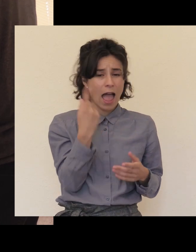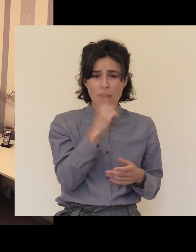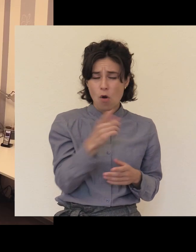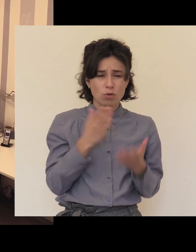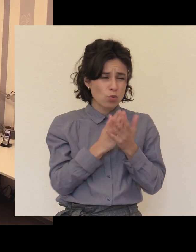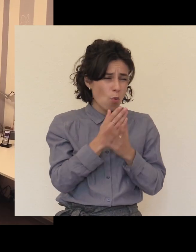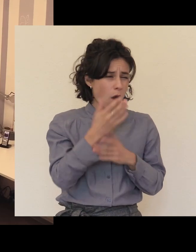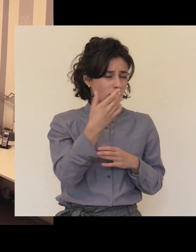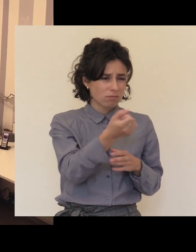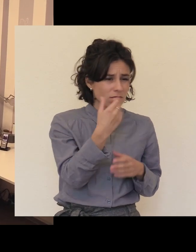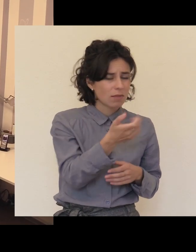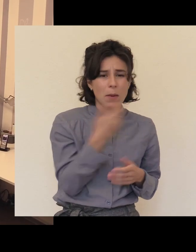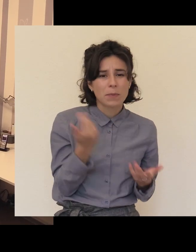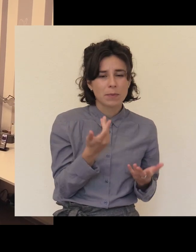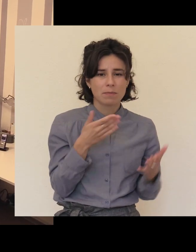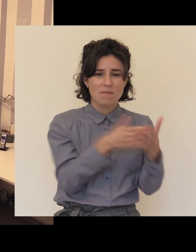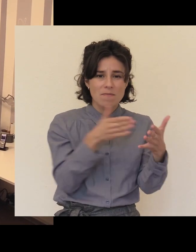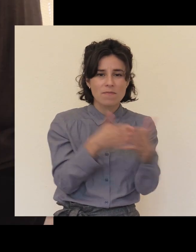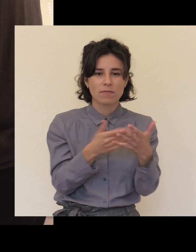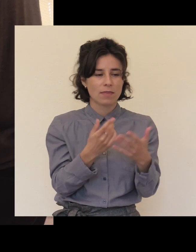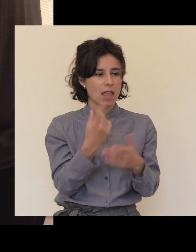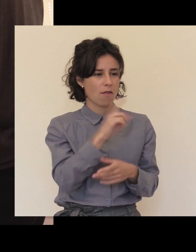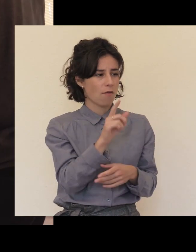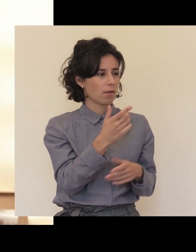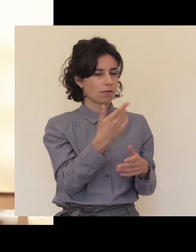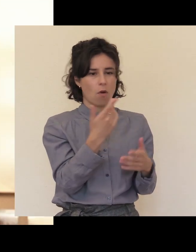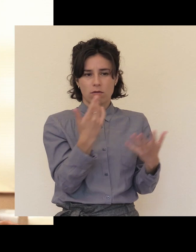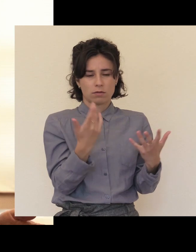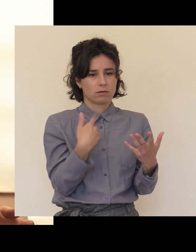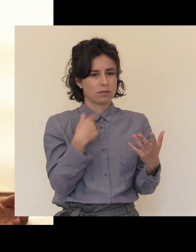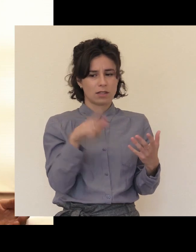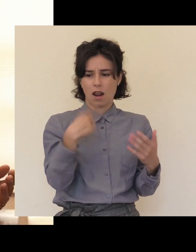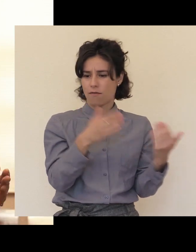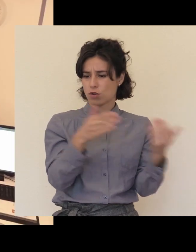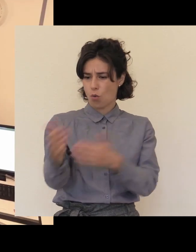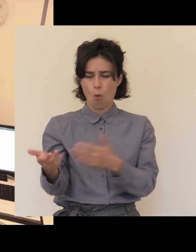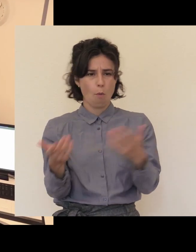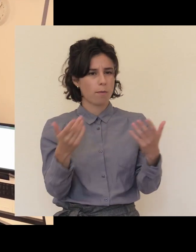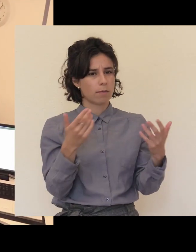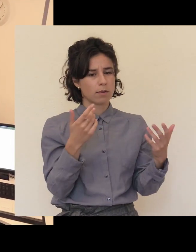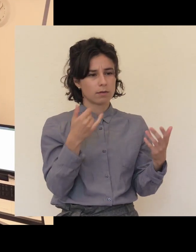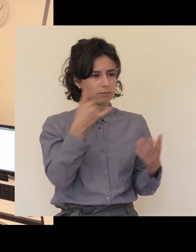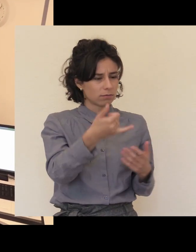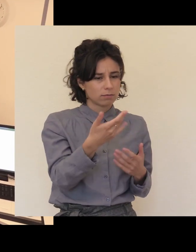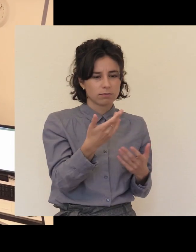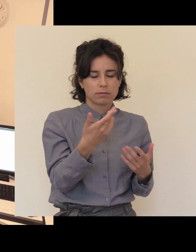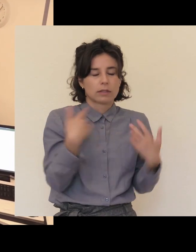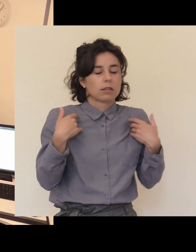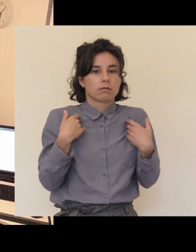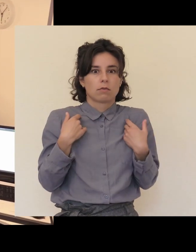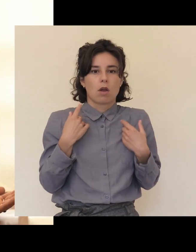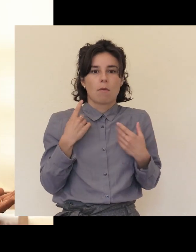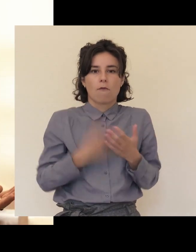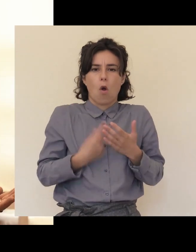ich da an. Erst keiner zuständig. Dann irgendwie verschoben. Geht keiner ran. Ja, also ich bin völlig